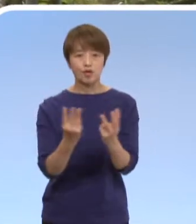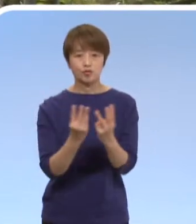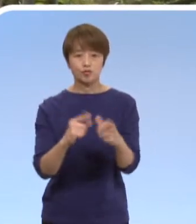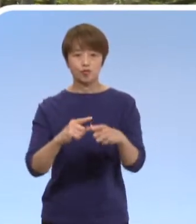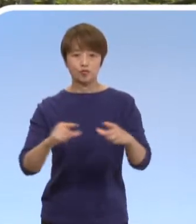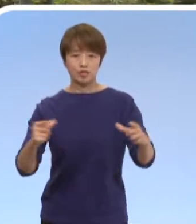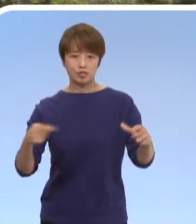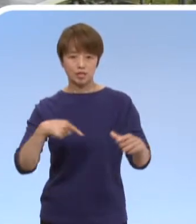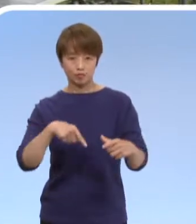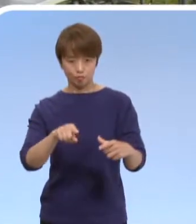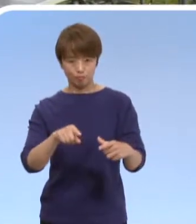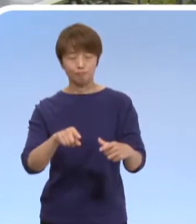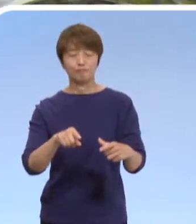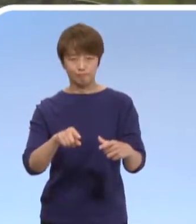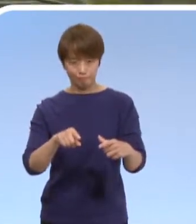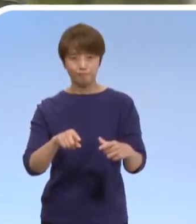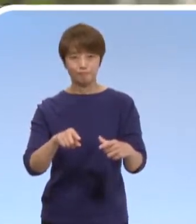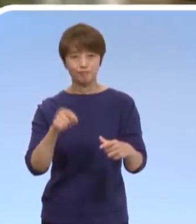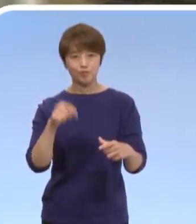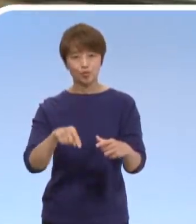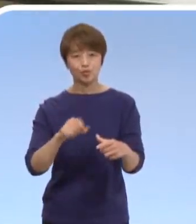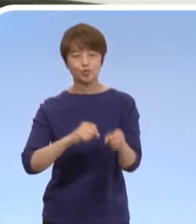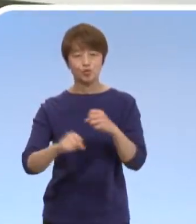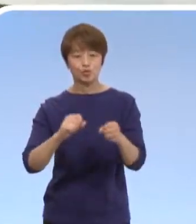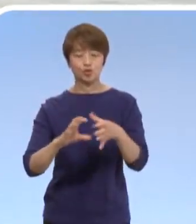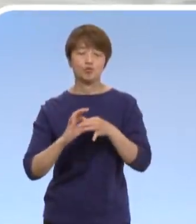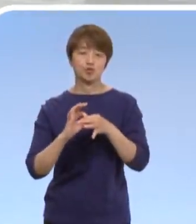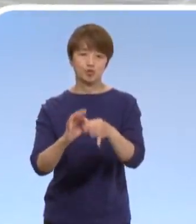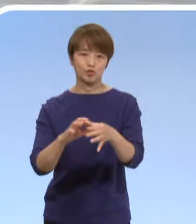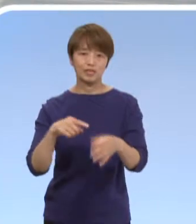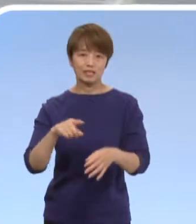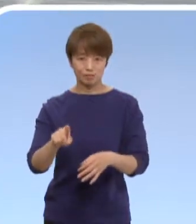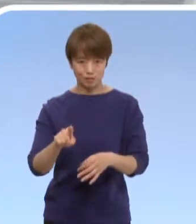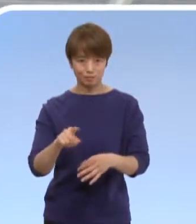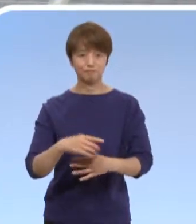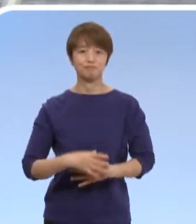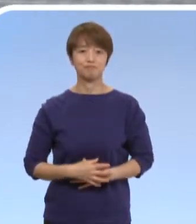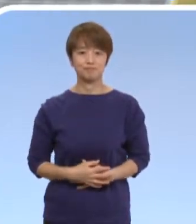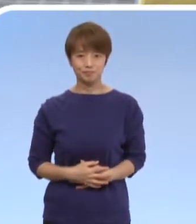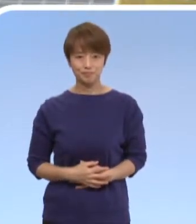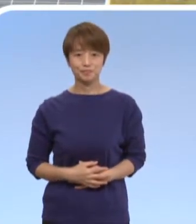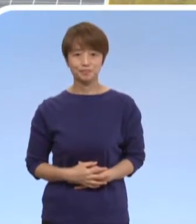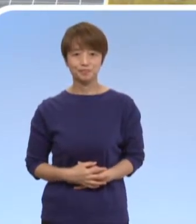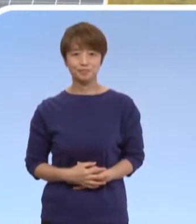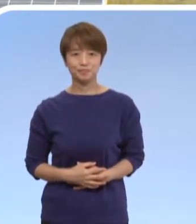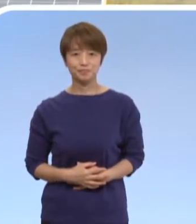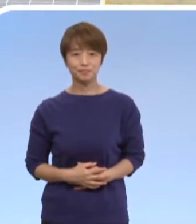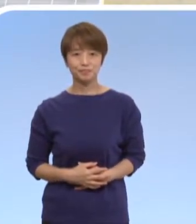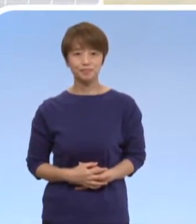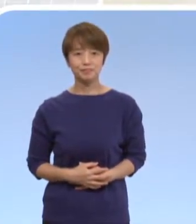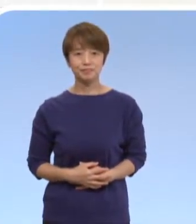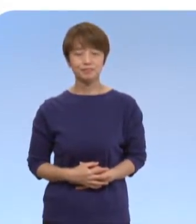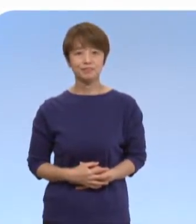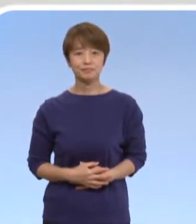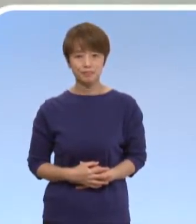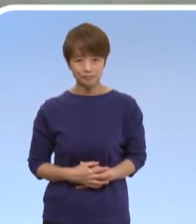もっと増やしたいなと思います。 もっともっとこれからもそういうのにも活動もされるってことですか？ そうですね。